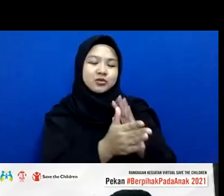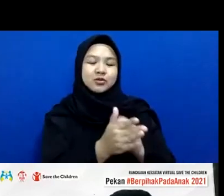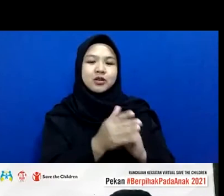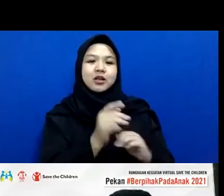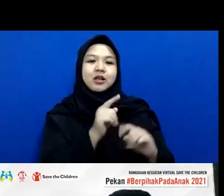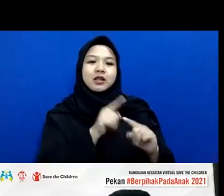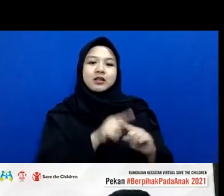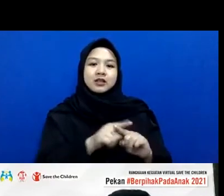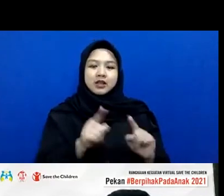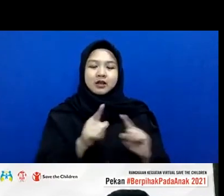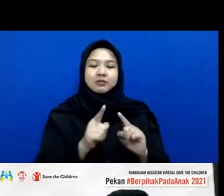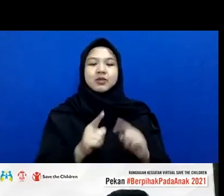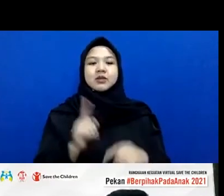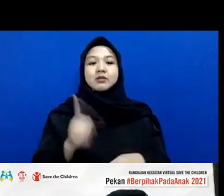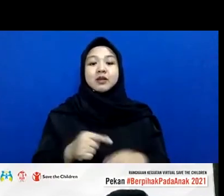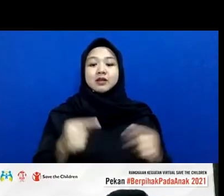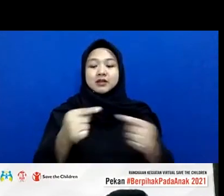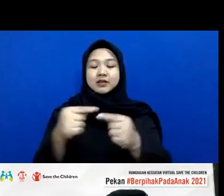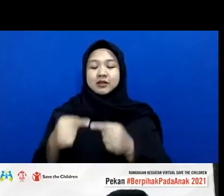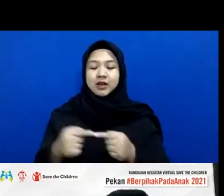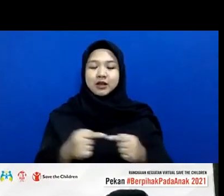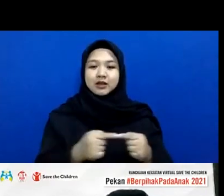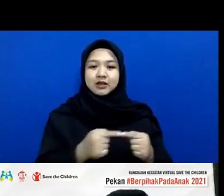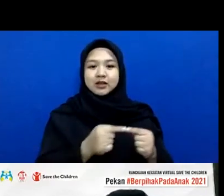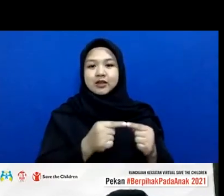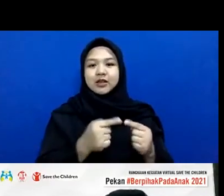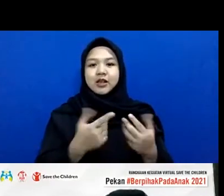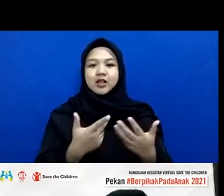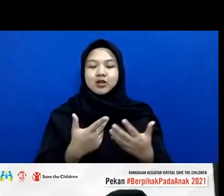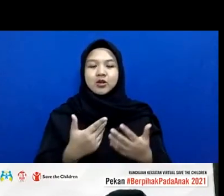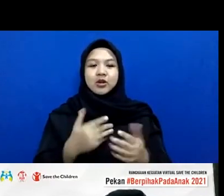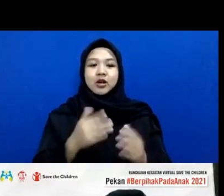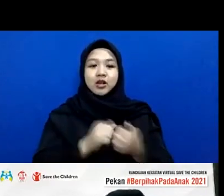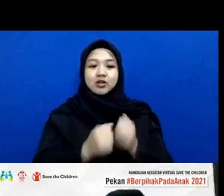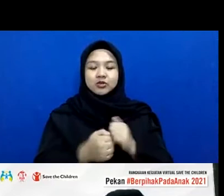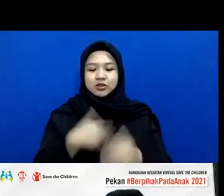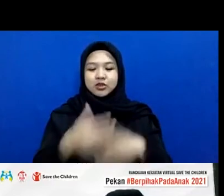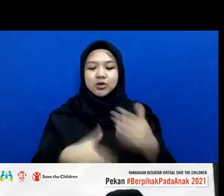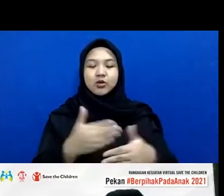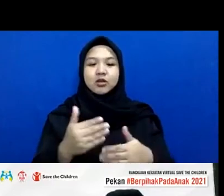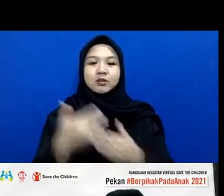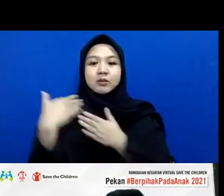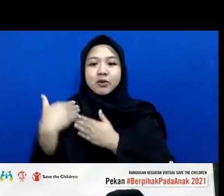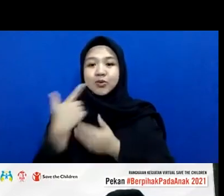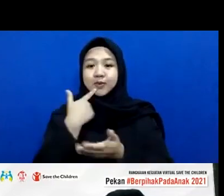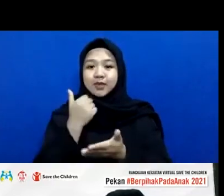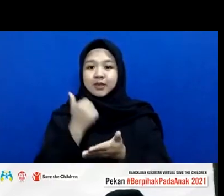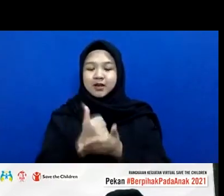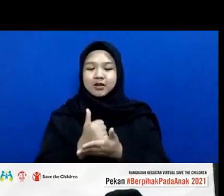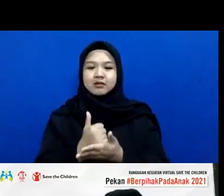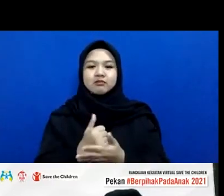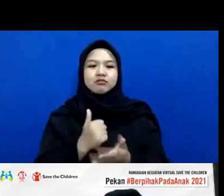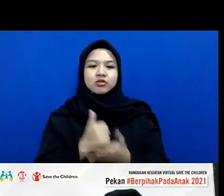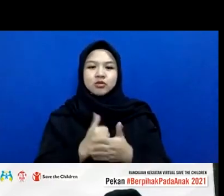dengan pola-pola jejaring, pola-pola pengelolaan kasus dengan beberapa stakeholder sangat membantu